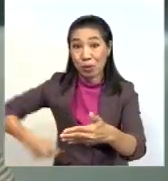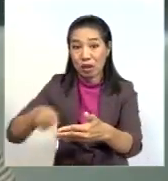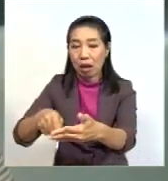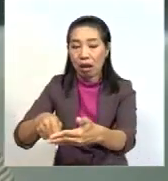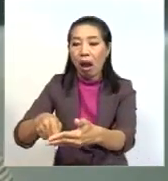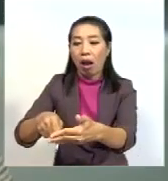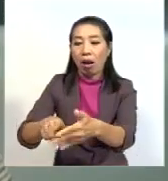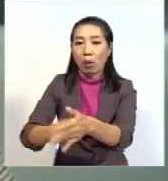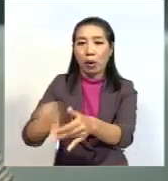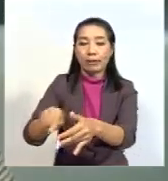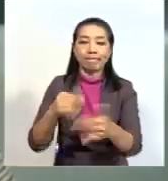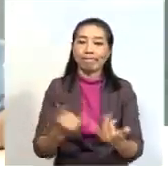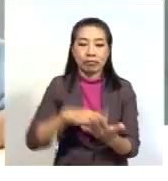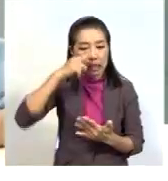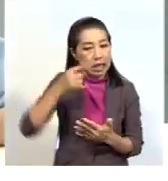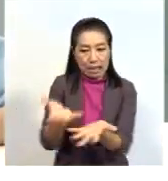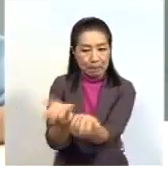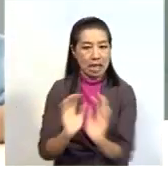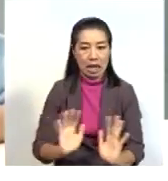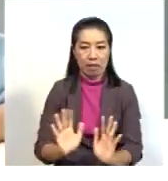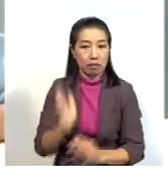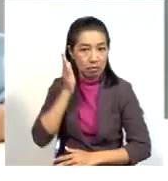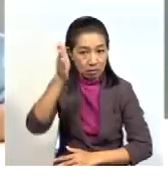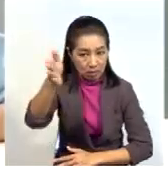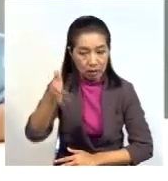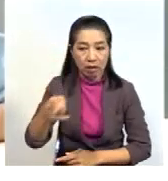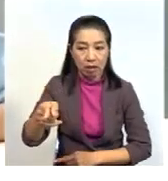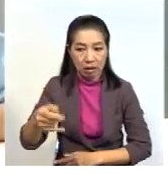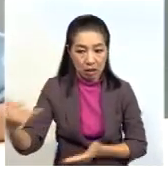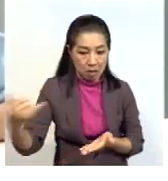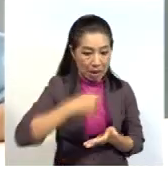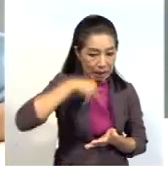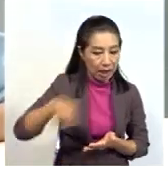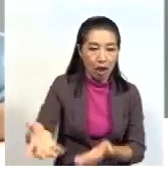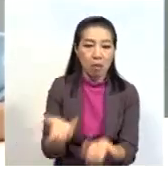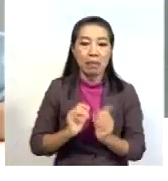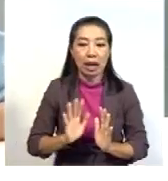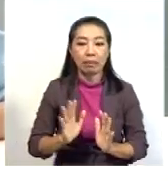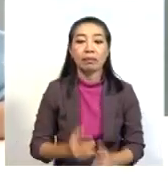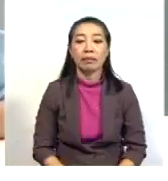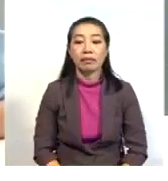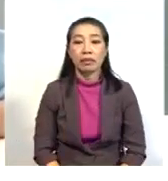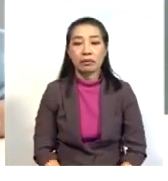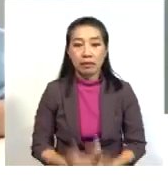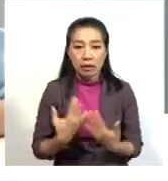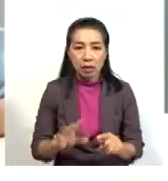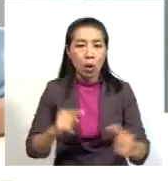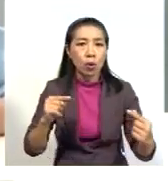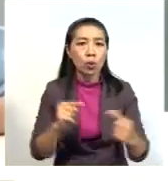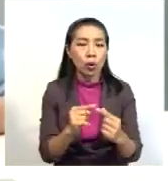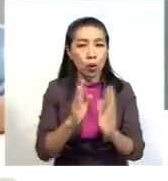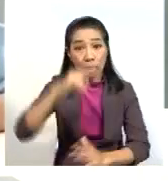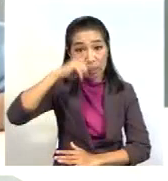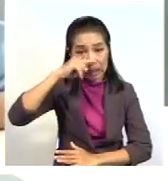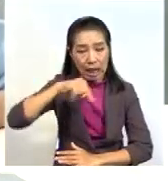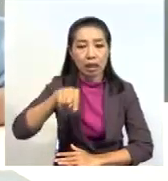ท่องเที่ยวหรือว่าผู้โดยสารจากเรือลำดังกล่าวให้เข้ามาผ่านในพื้นที่ประเทศไทยแล้วนอกจากนี้ท่านยังพูดถึงอาการของ